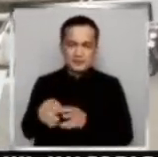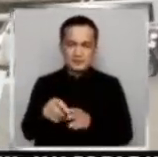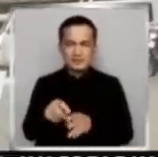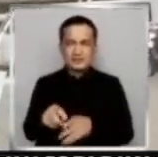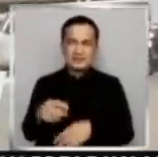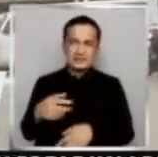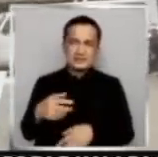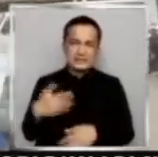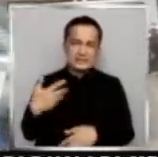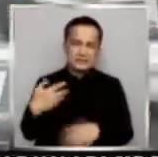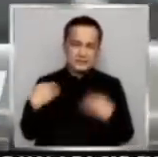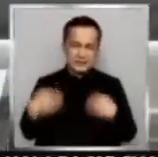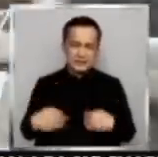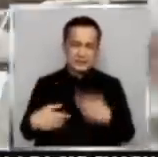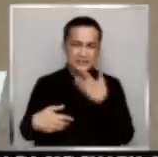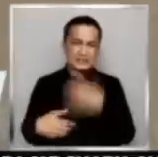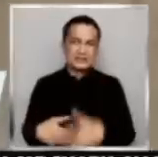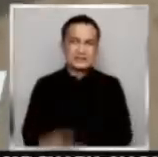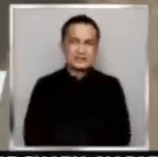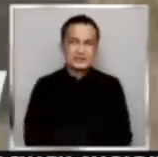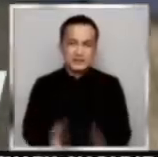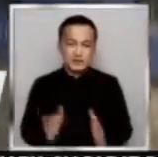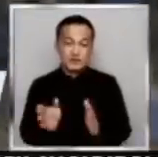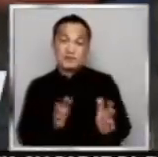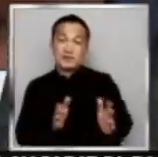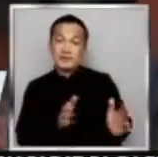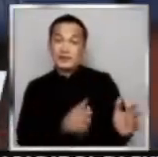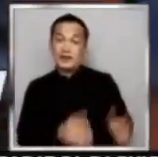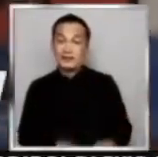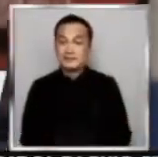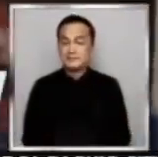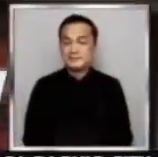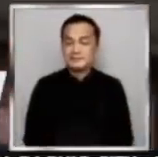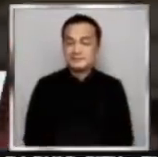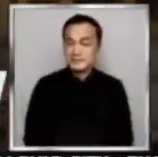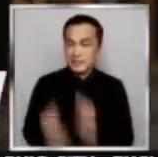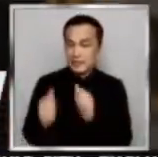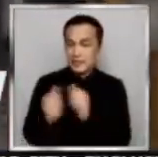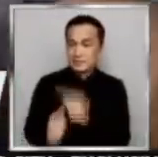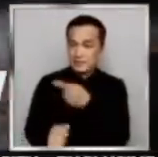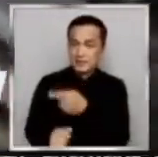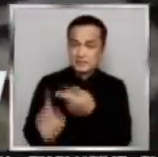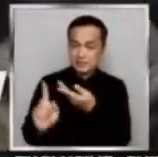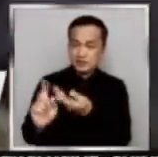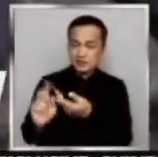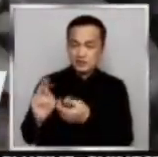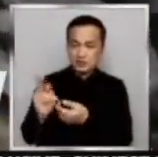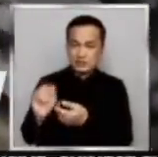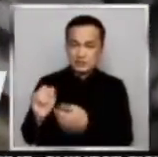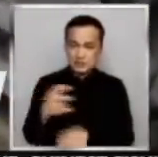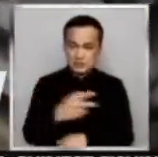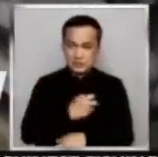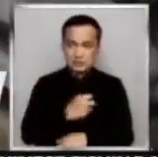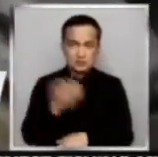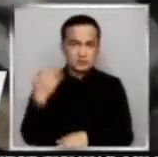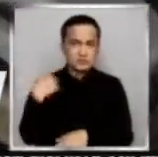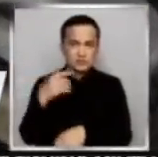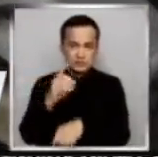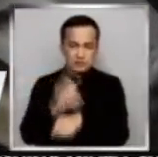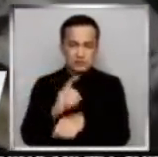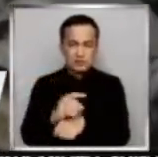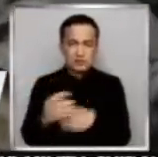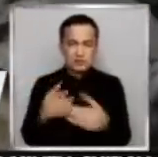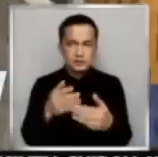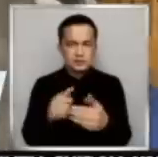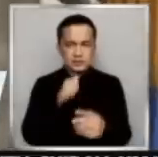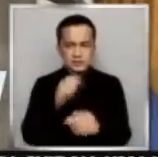eh. Kailangan, medyo tabi-tabi ka din. Ang kasamahan niyang si Ronnie na stroke na raw habang naka-duty. Bagamat hindi malinaw kung